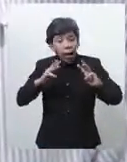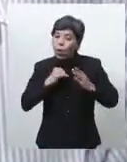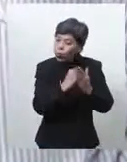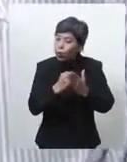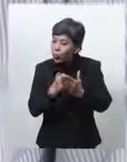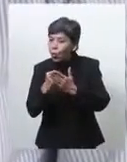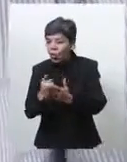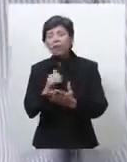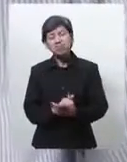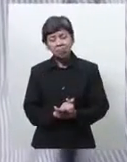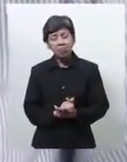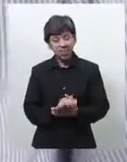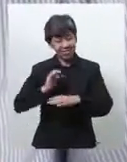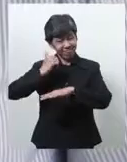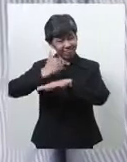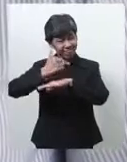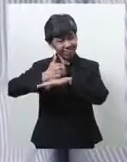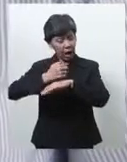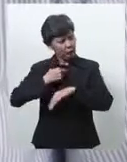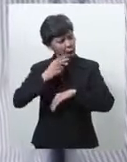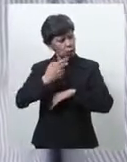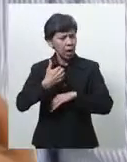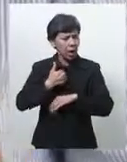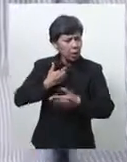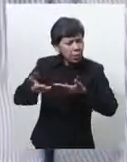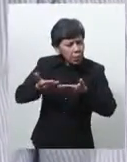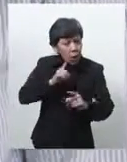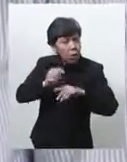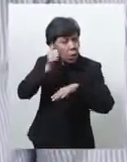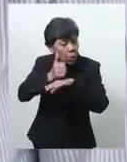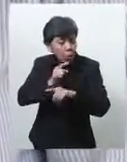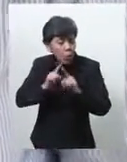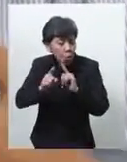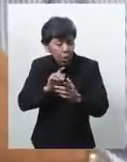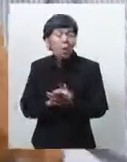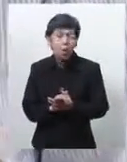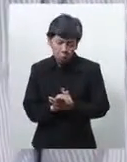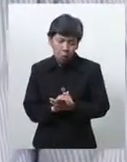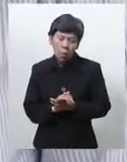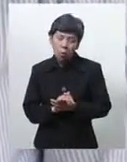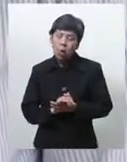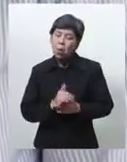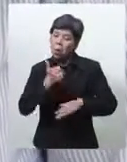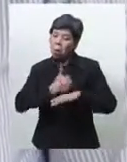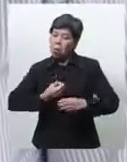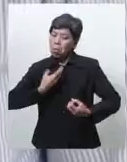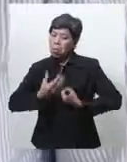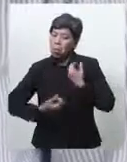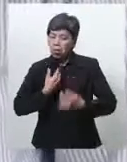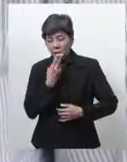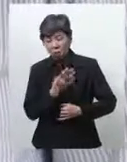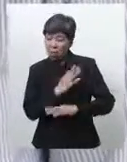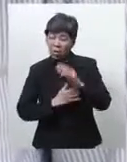างก็คือจะไปทำในสิ่งนั้นในส่วนของเจ้าของร้านเนี่ยเท่าที่ได้คุยกันเนี่ยก็ได้รับรู้ความรู้สึกว่าเขาไม่ได้มอง